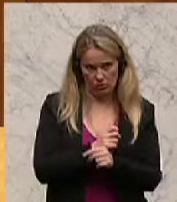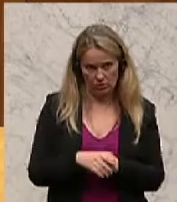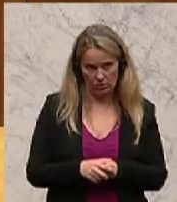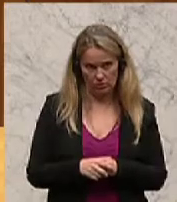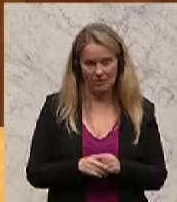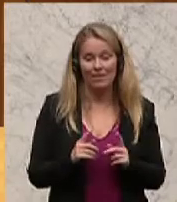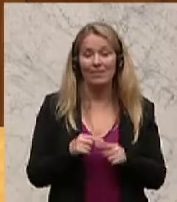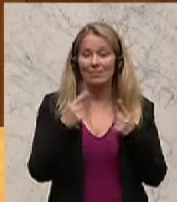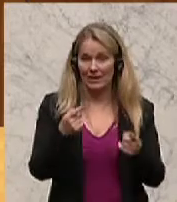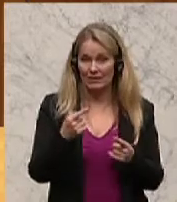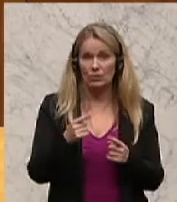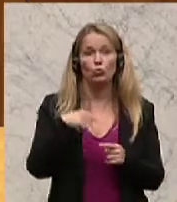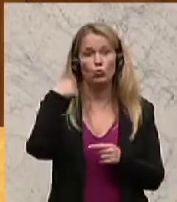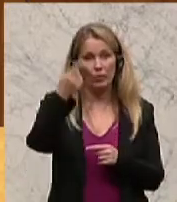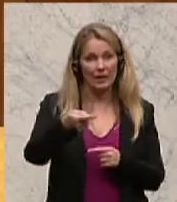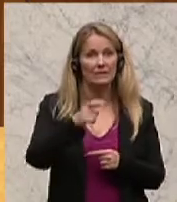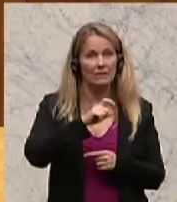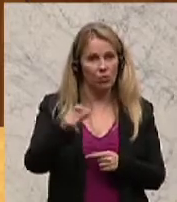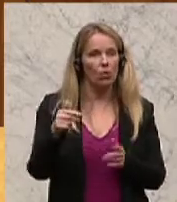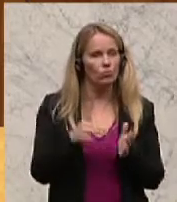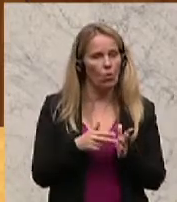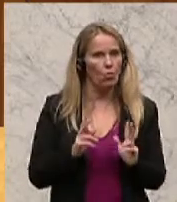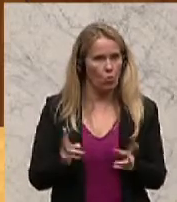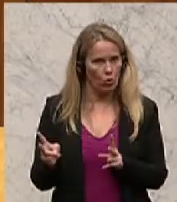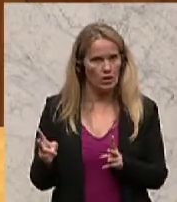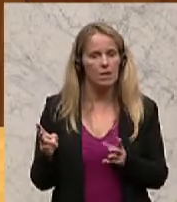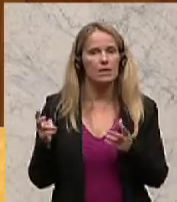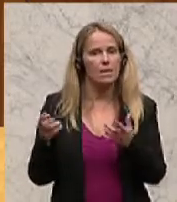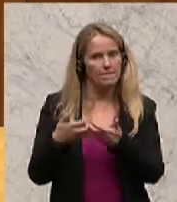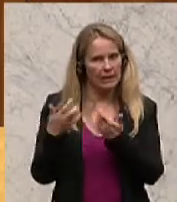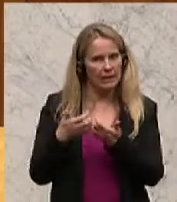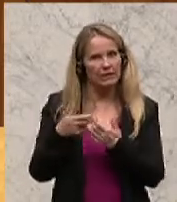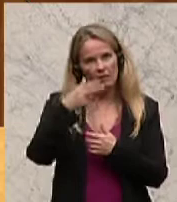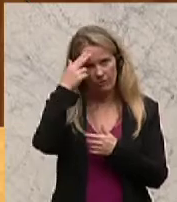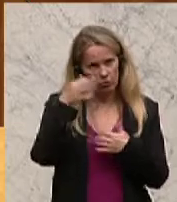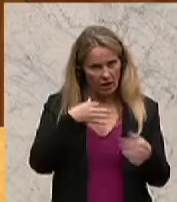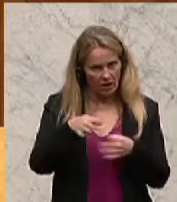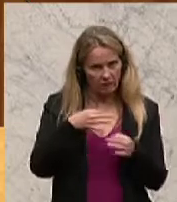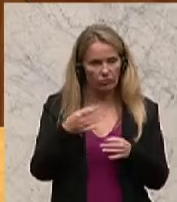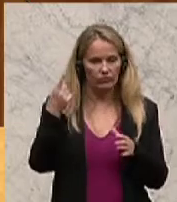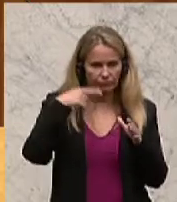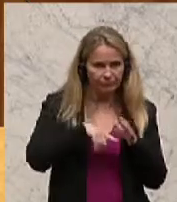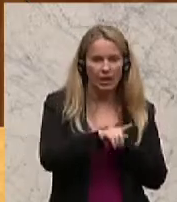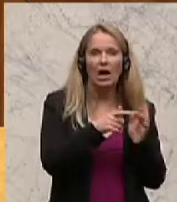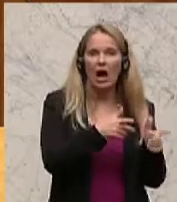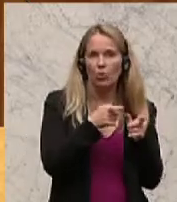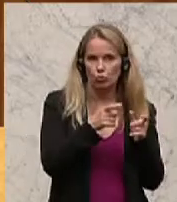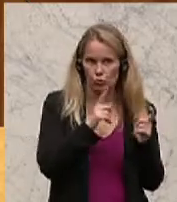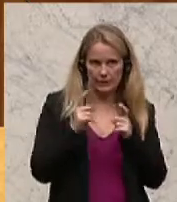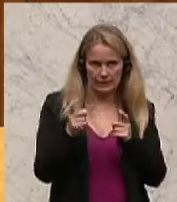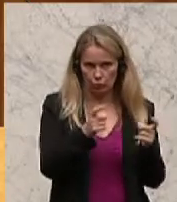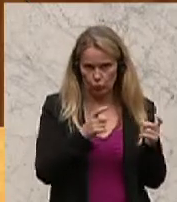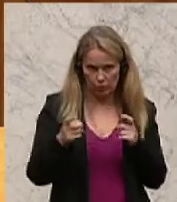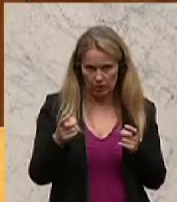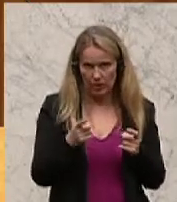nächste und übernächste Woche noch Gelegenheit, den Bericht der Volksanwaltschaft in den Ausschuss zu diskutieren. An dieser Stelle möchte ich mich